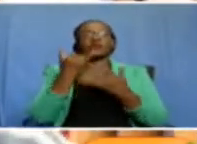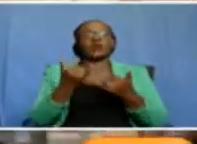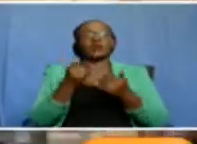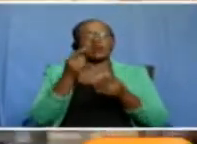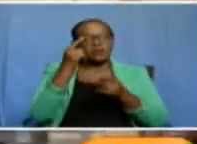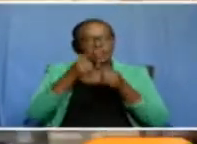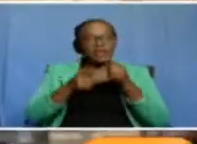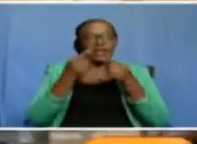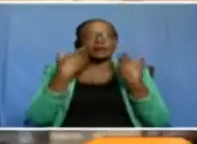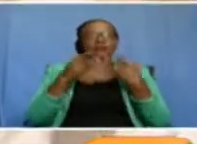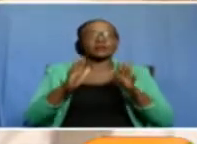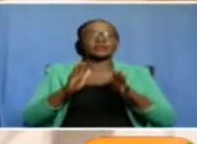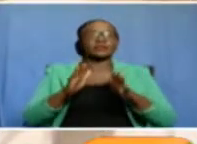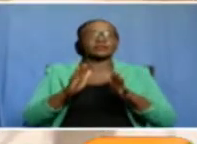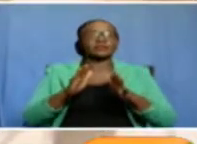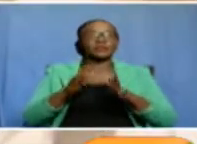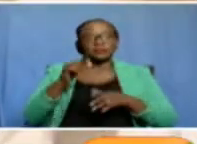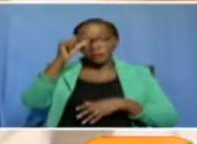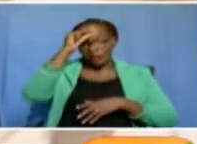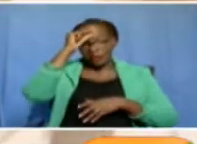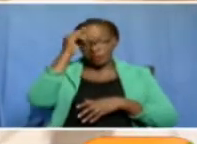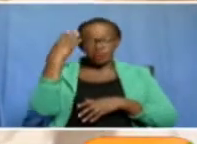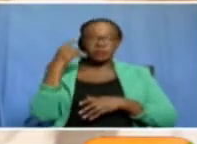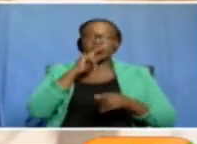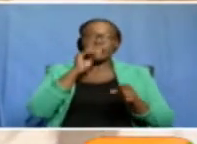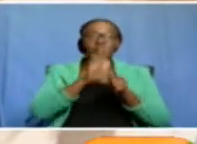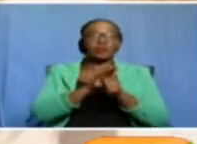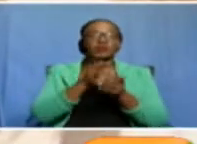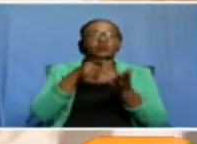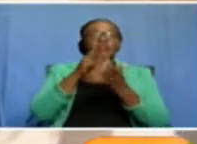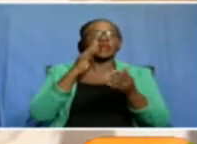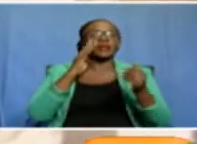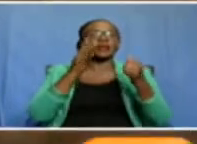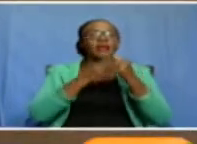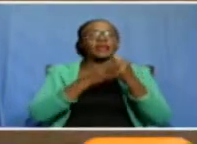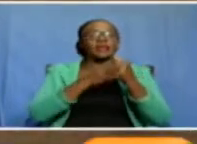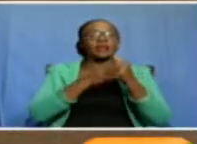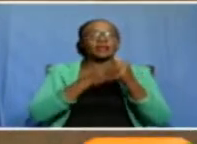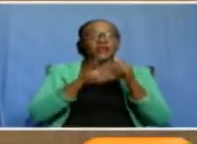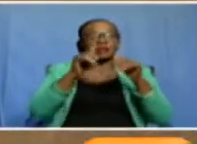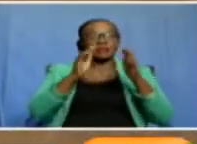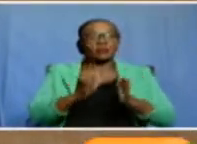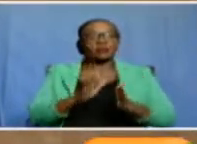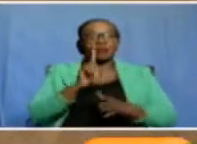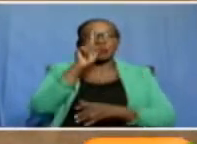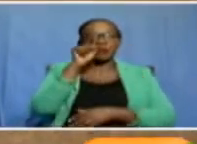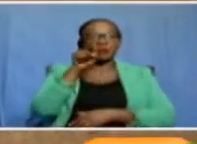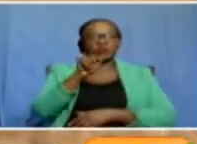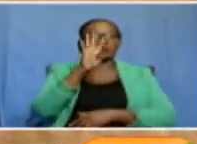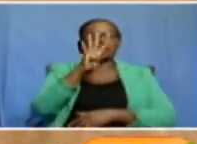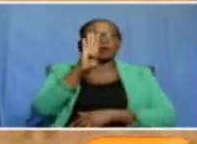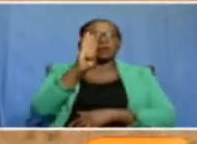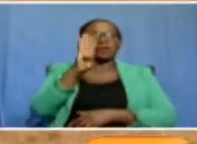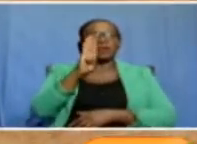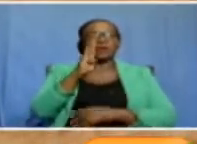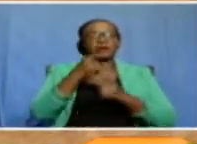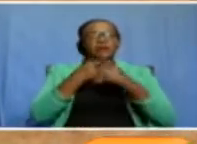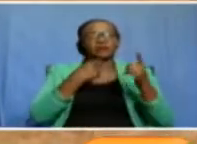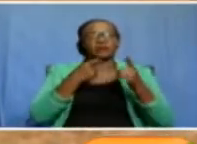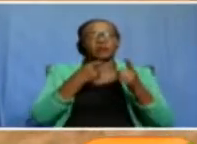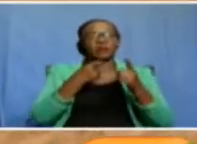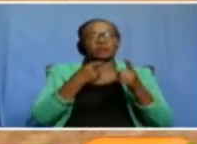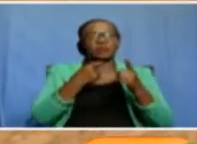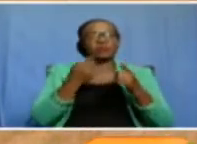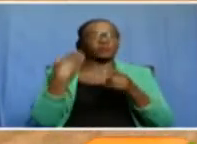imeisha. Serikali ilikuwa imeahidi kulipa wakulima 900 halali shilingi bilioni 1.4 kutoka jumla ya